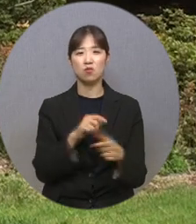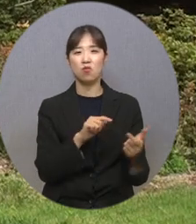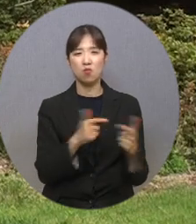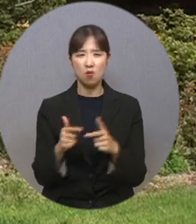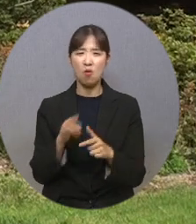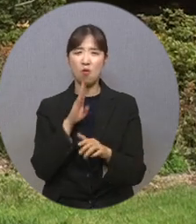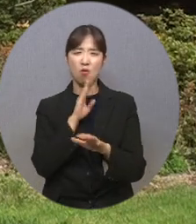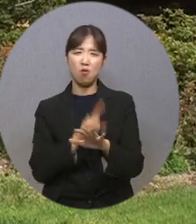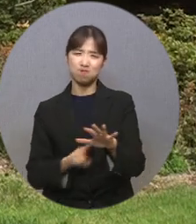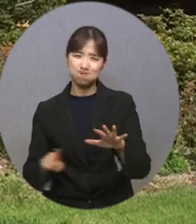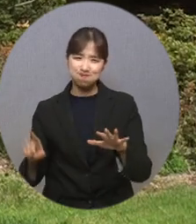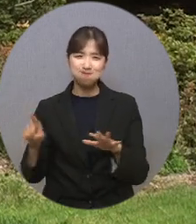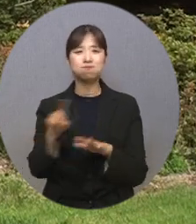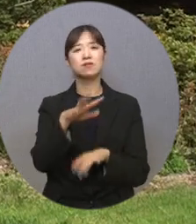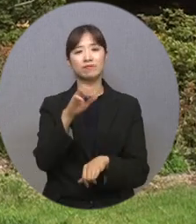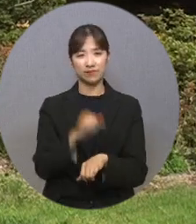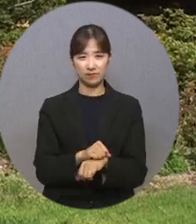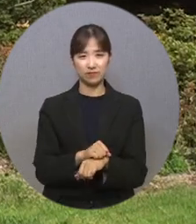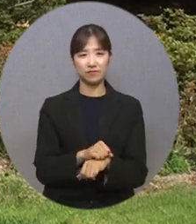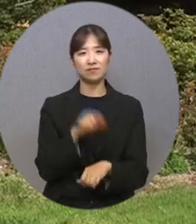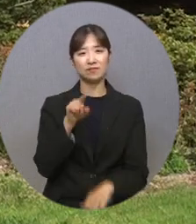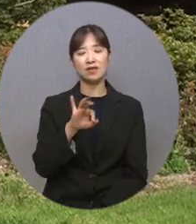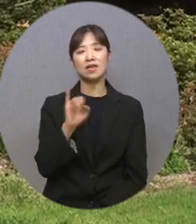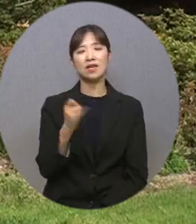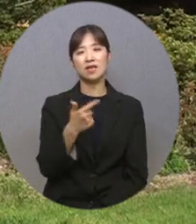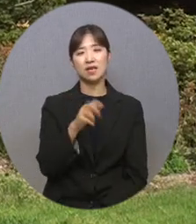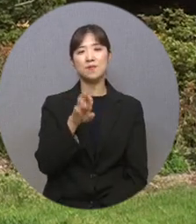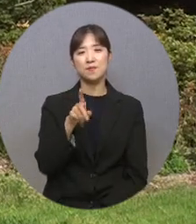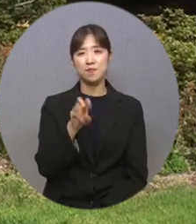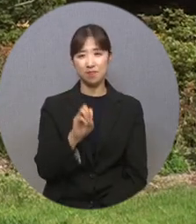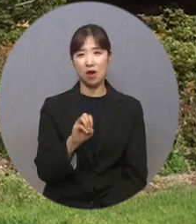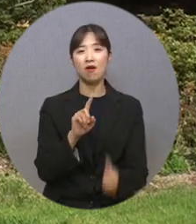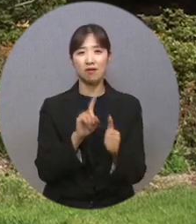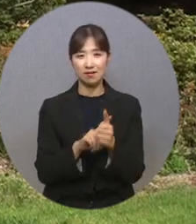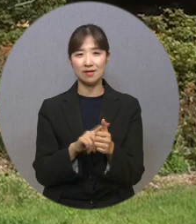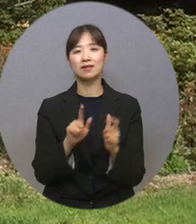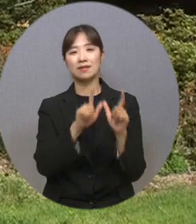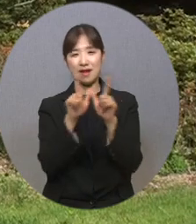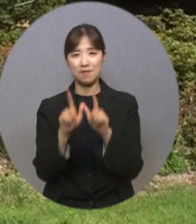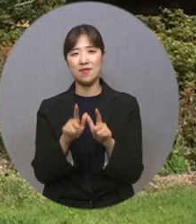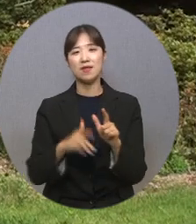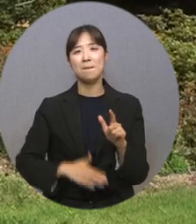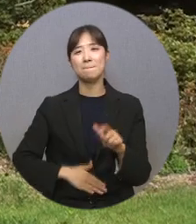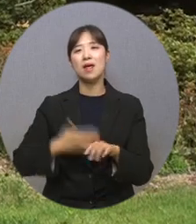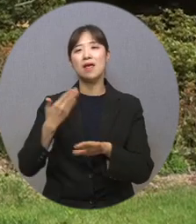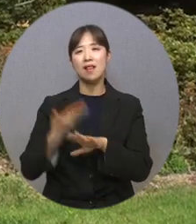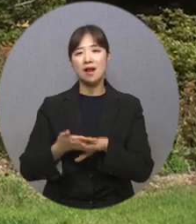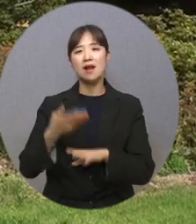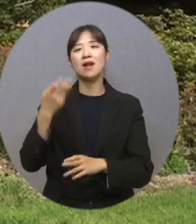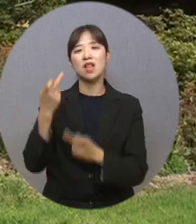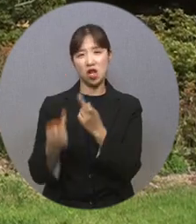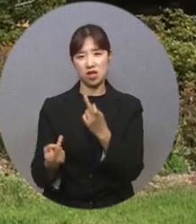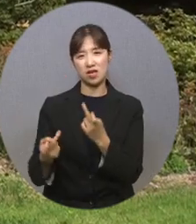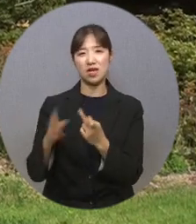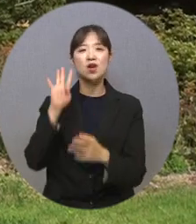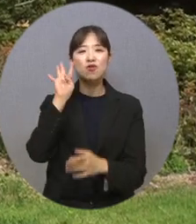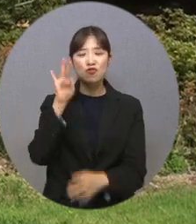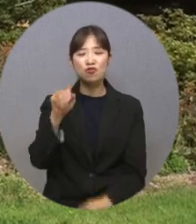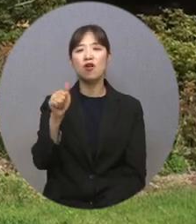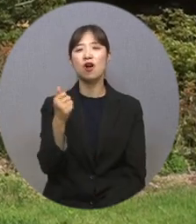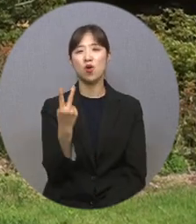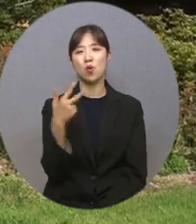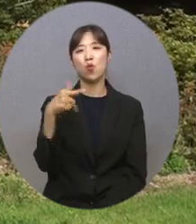뛰어난 분이었습니다. 그 임평대군이 살면서 배달은 형제간이 바로 훗날